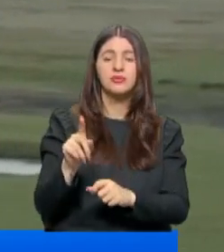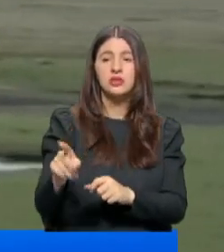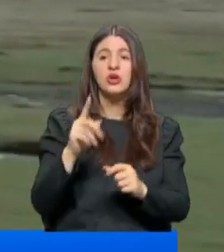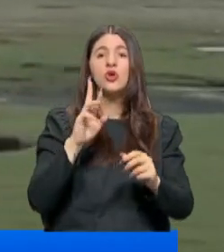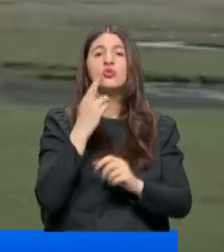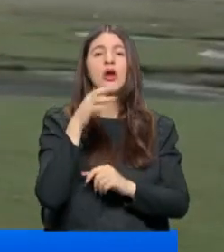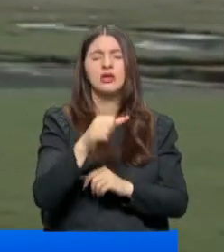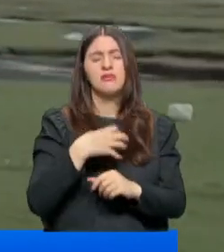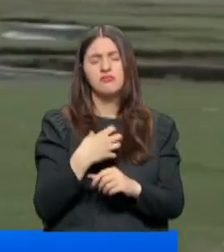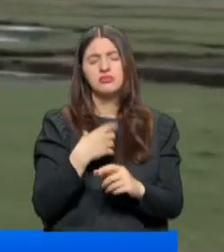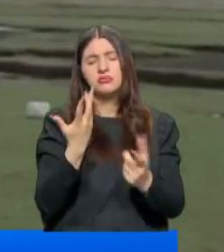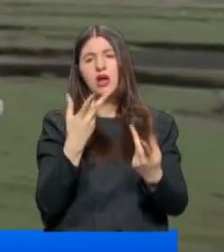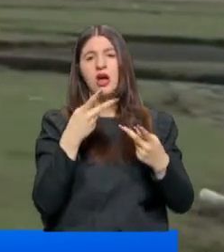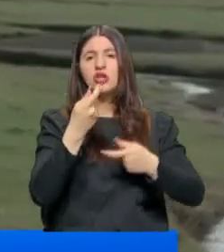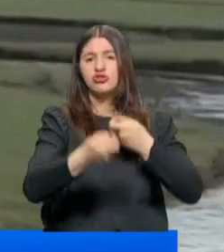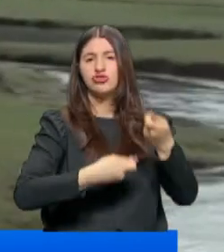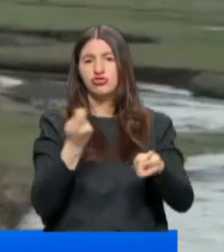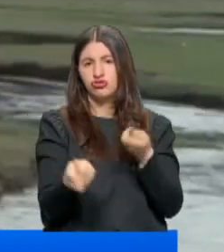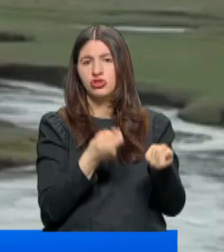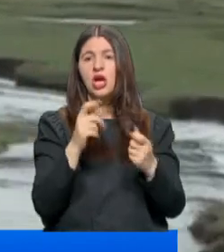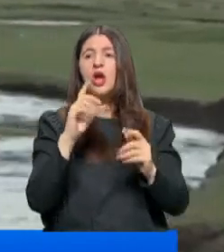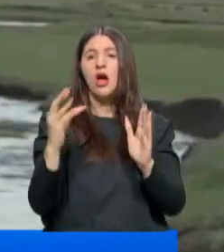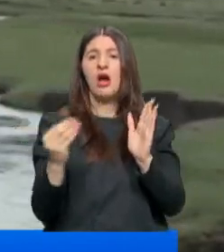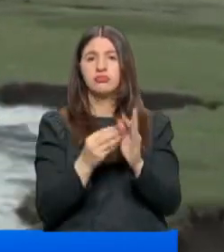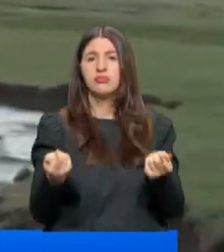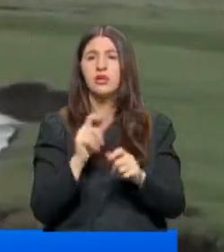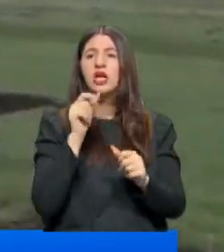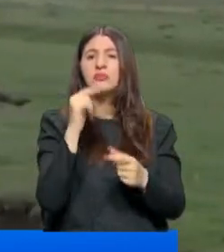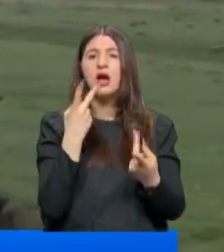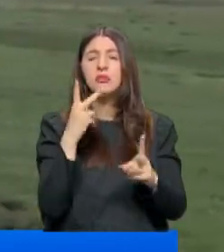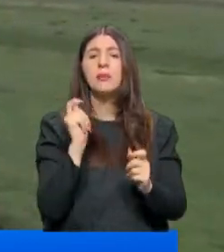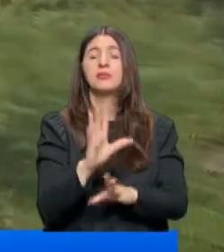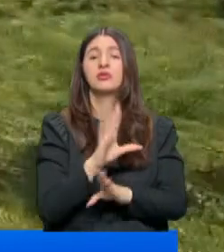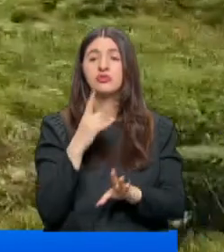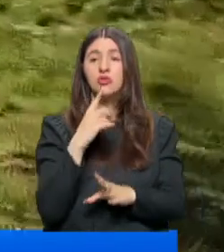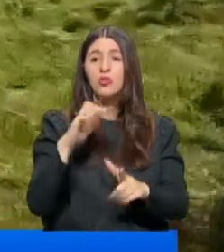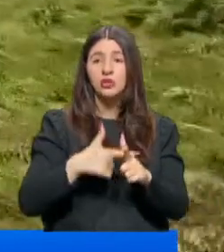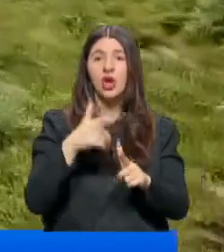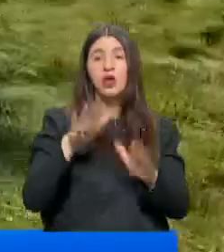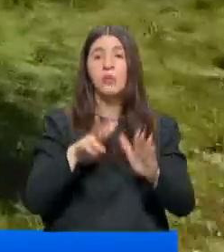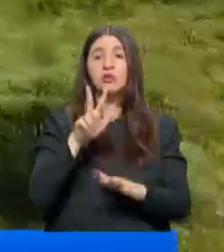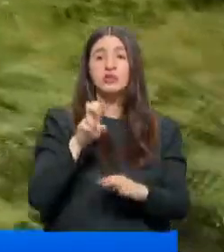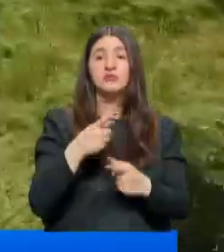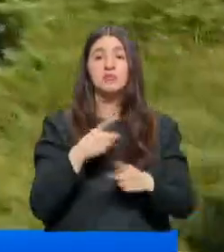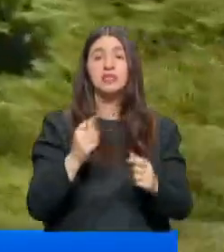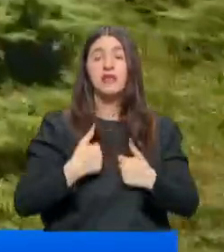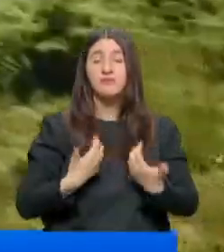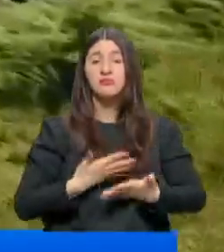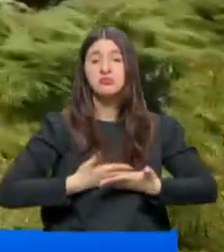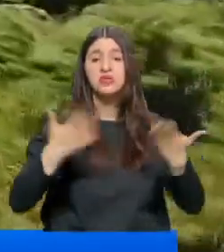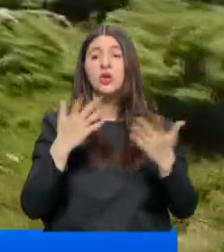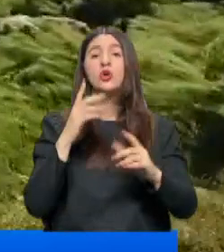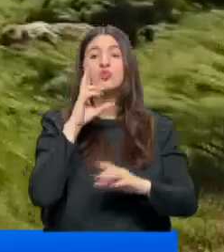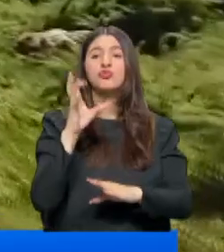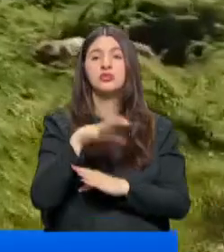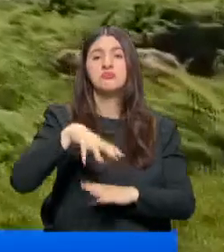ruhsatlı küçük işletmelerine mühür vurulduğunu, hiçbir açıklama yapılmadığını söyledi. Projeyle yaklaşık 38 bin hektar alanın turizm